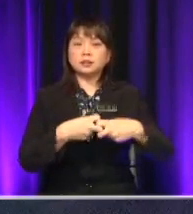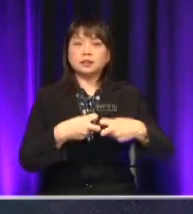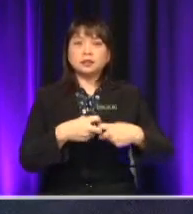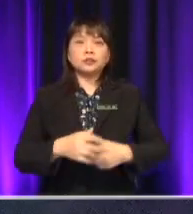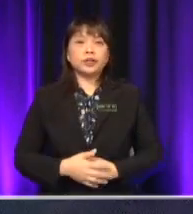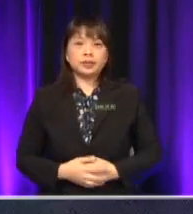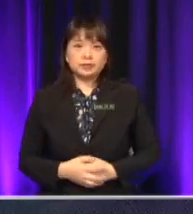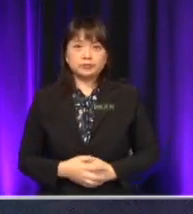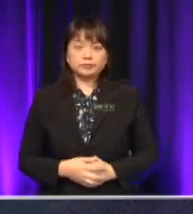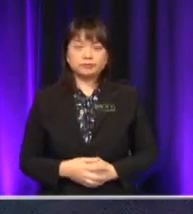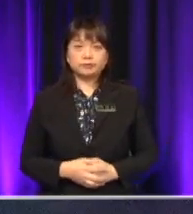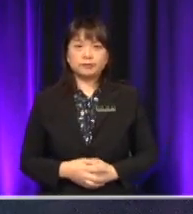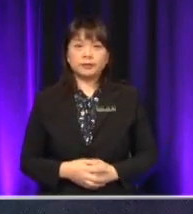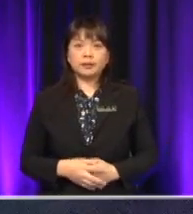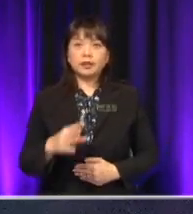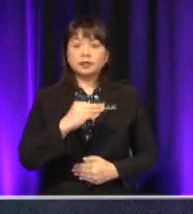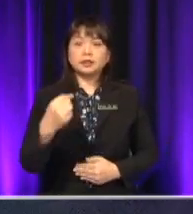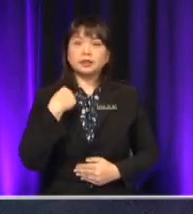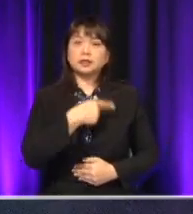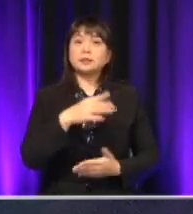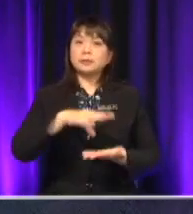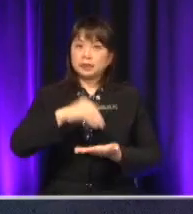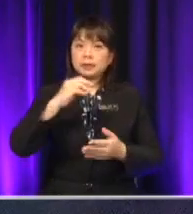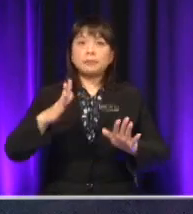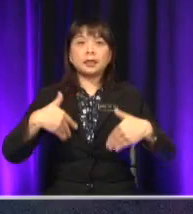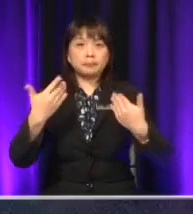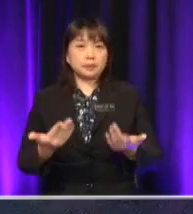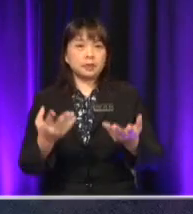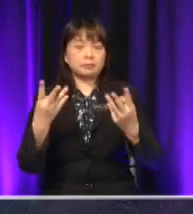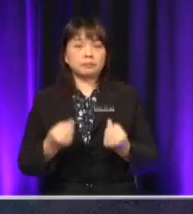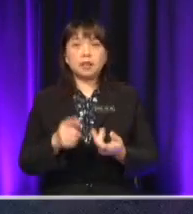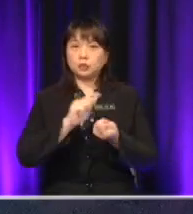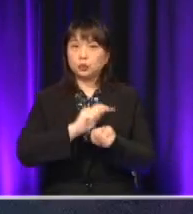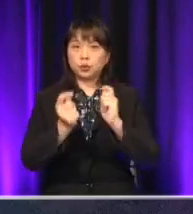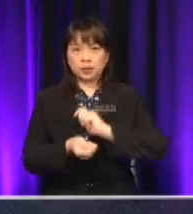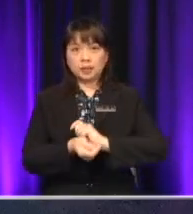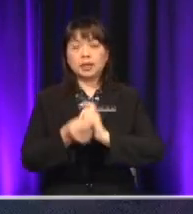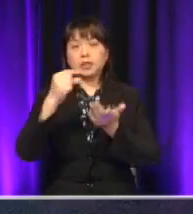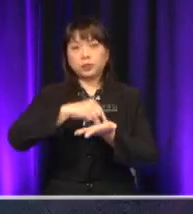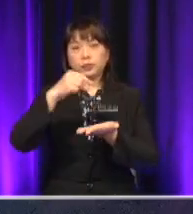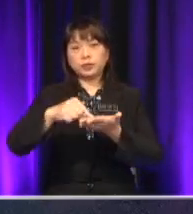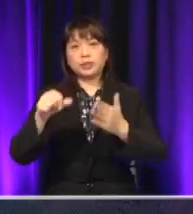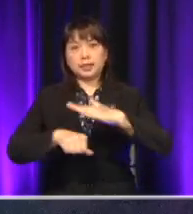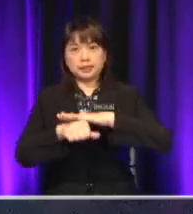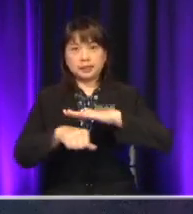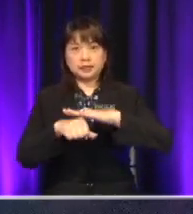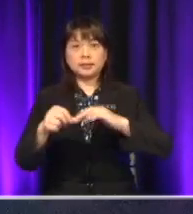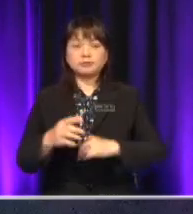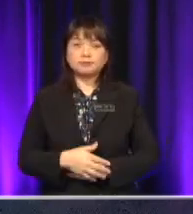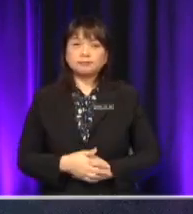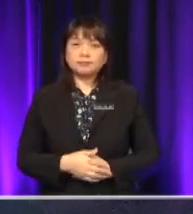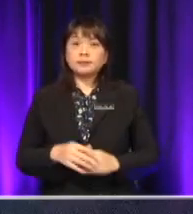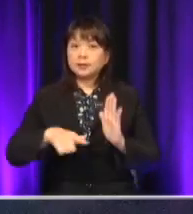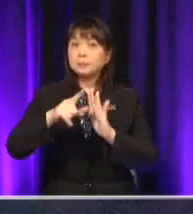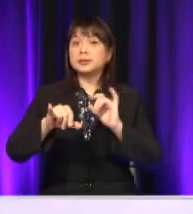Arus elektrik. Okey, dan kita belajar bagaimana nak tukarkan unit kuantiti asas. Baiklah. Lebih jelas sekarang ni? Sangat jelas, cikgu. Dan saya